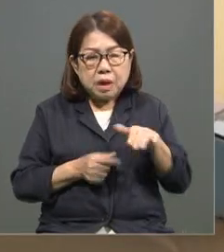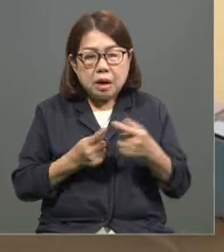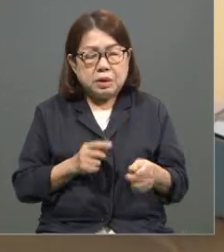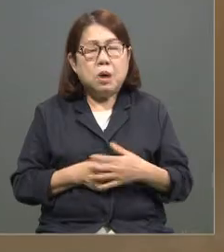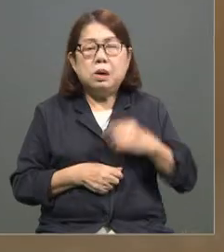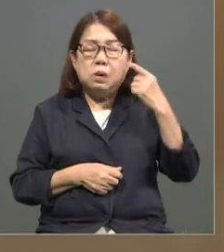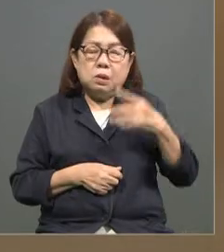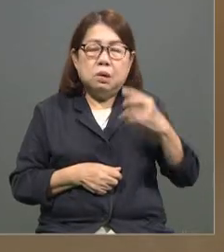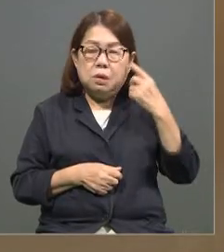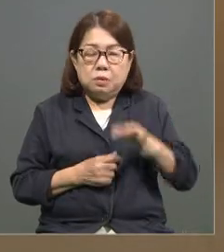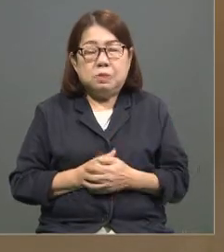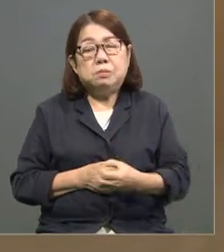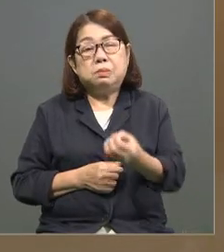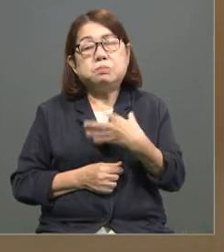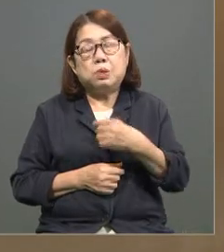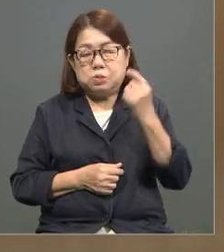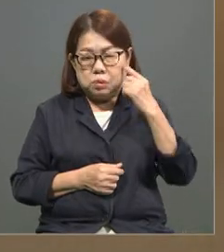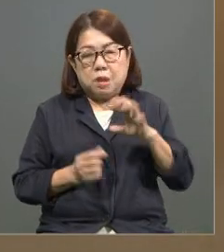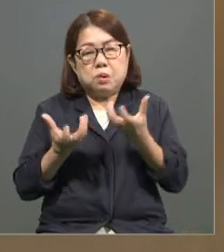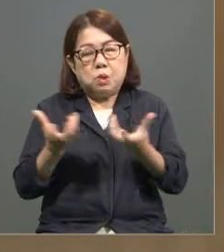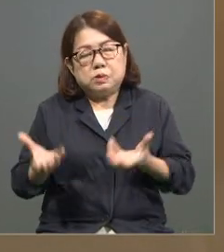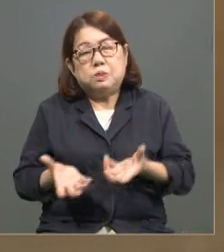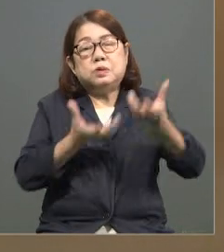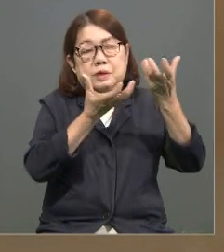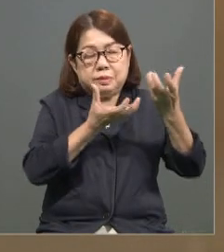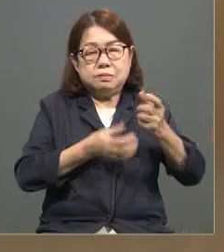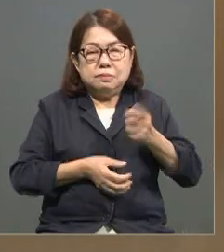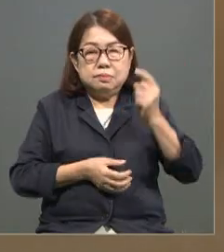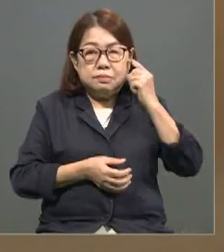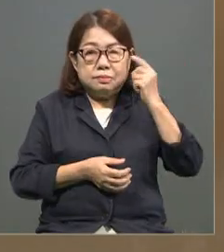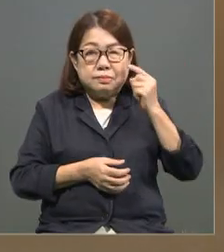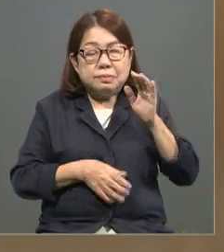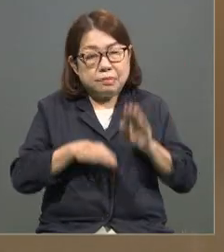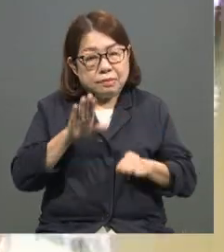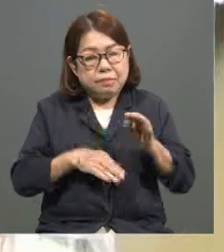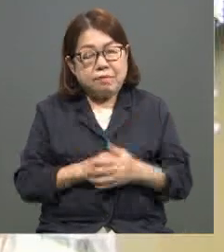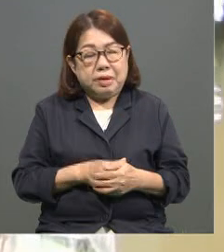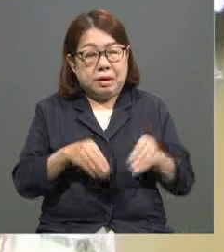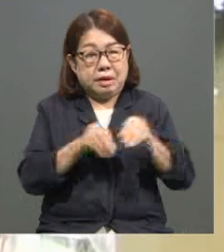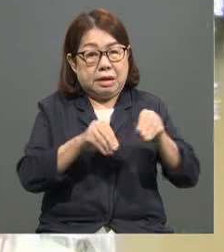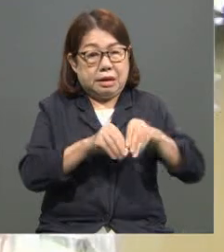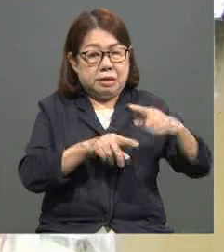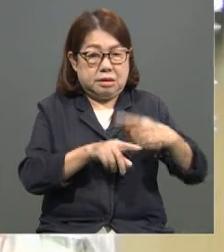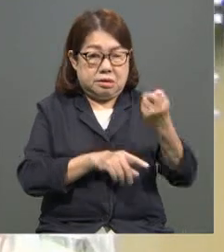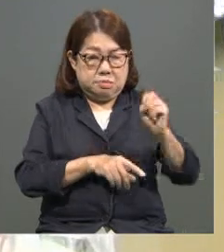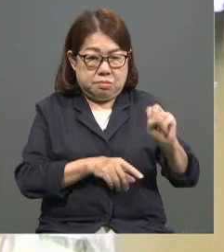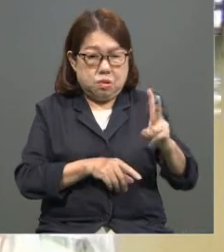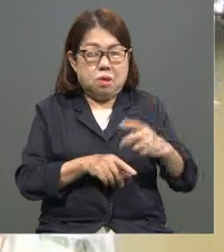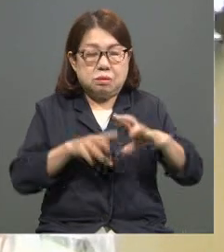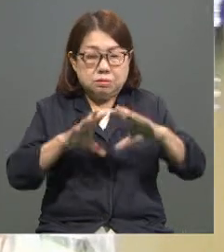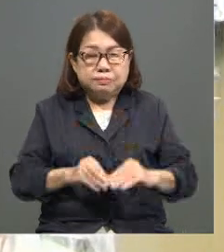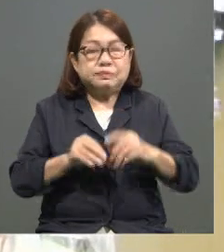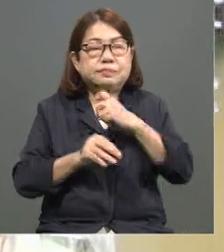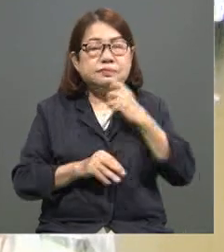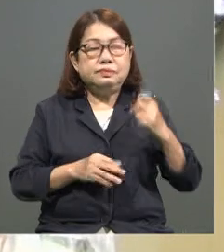น้ำแบบนี้มานานเแจ้งปุ๊บเราก็ยกของขึ้นเลยคาดว่าอาจต้องใช้ระยะเวลาก่อนสิ้นปีนู่นน่ะค่ะสถานการณ์ถึงจะกลับมาสู่ภาวะ